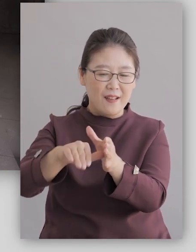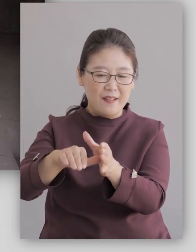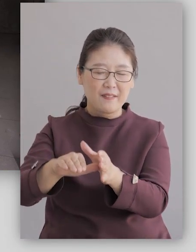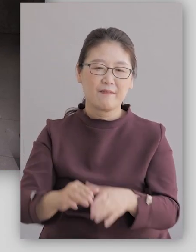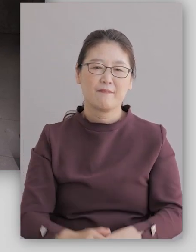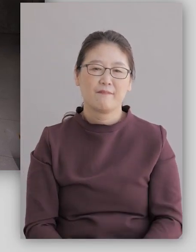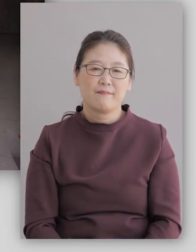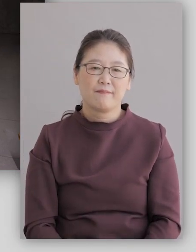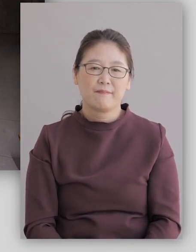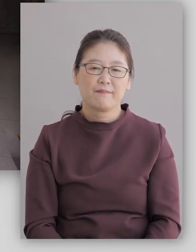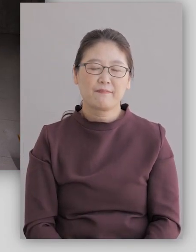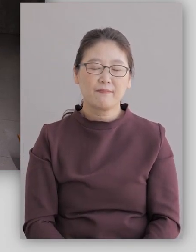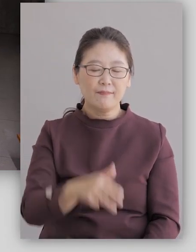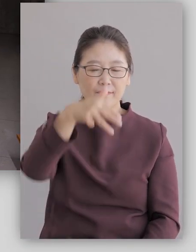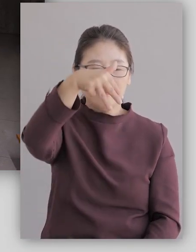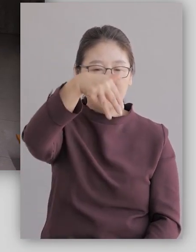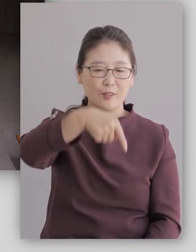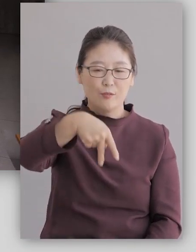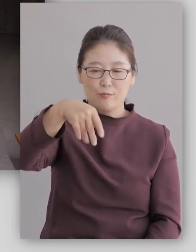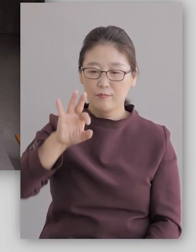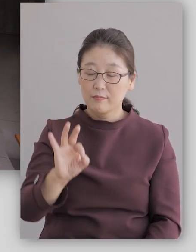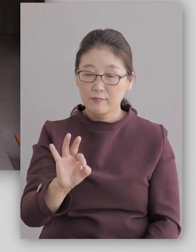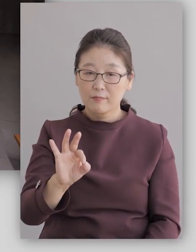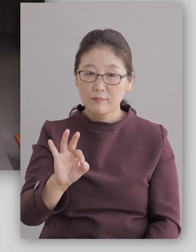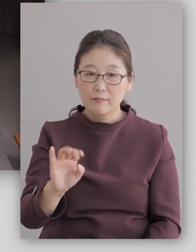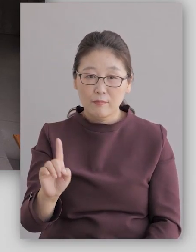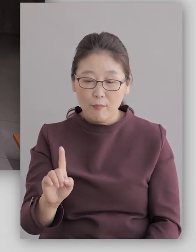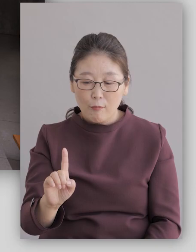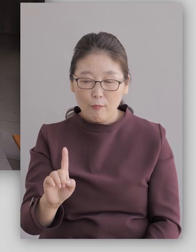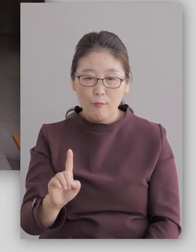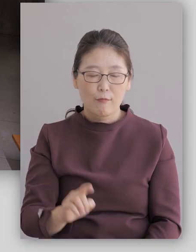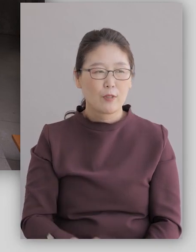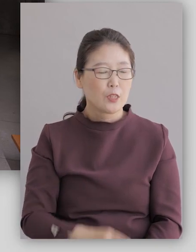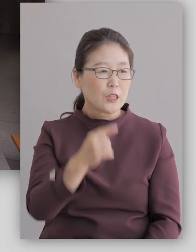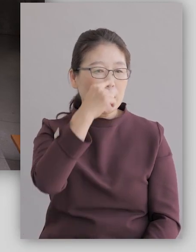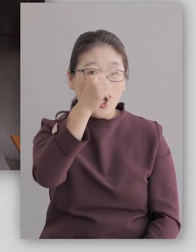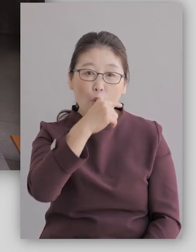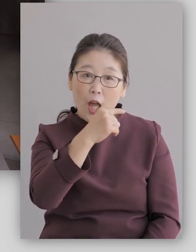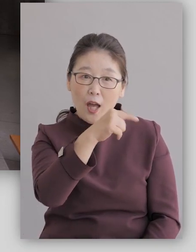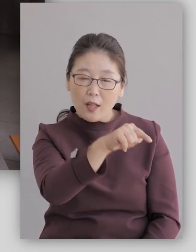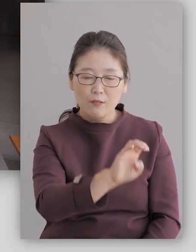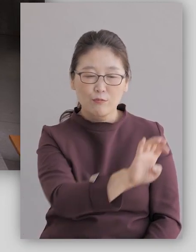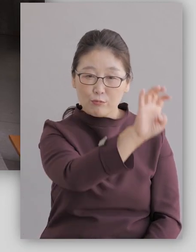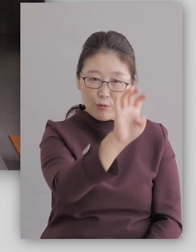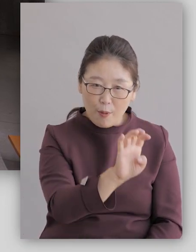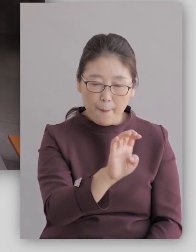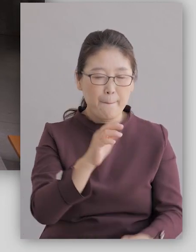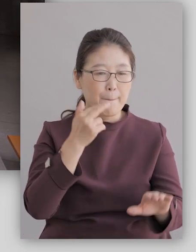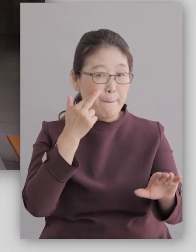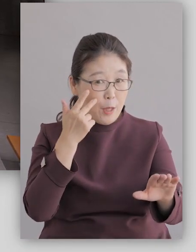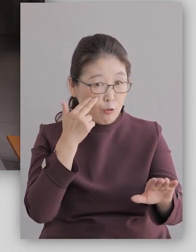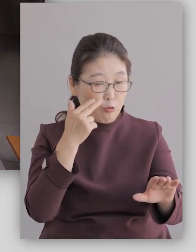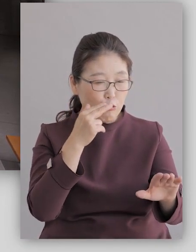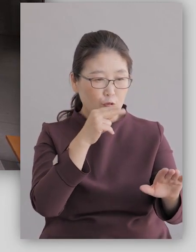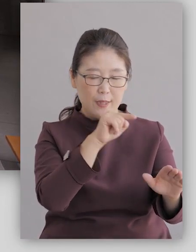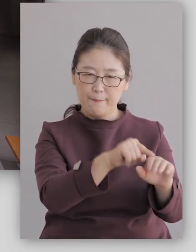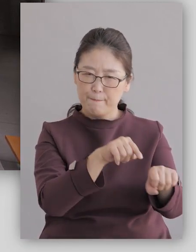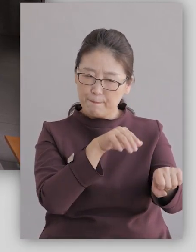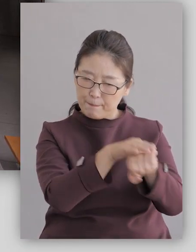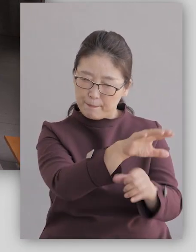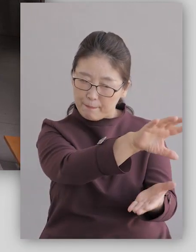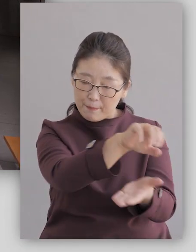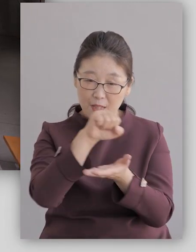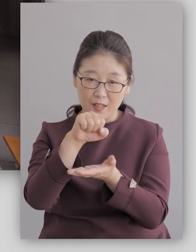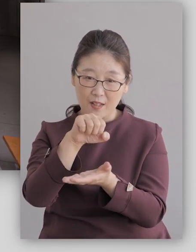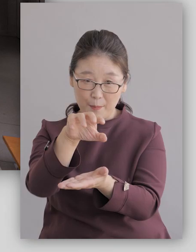그렇기 때문에 추상이라는 부분을 그 서구라고 하는 유럽과 미국의 양식을